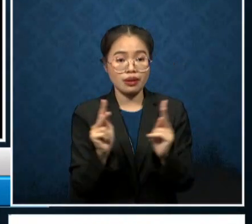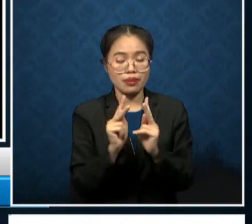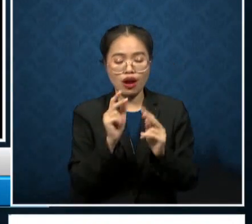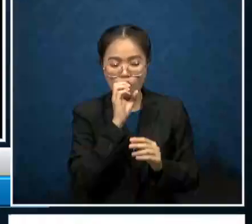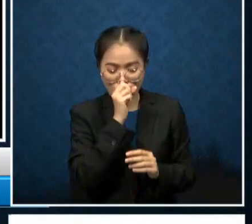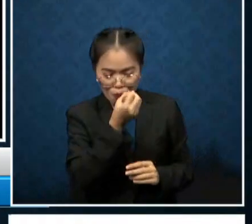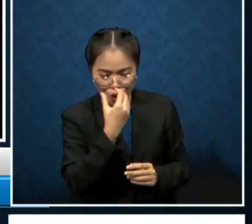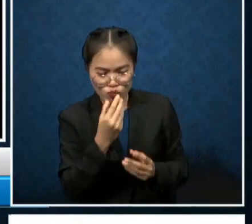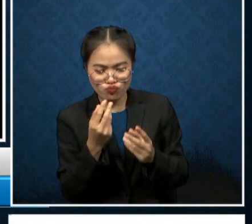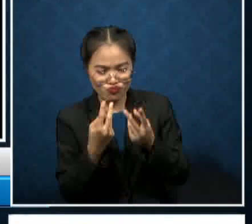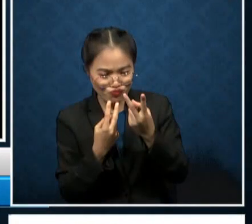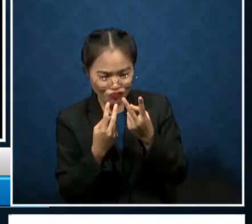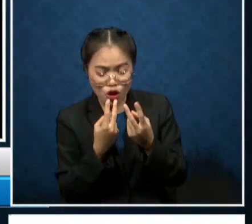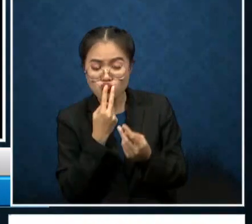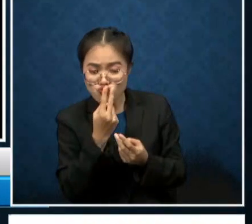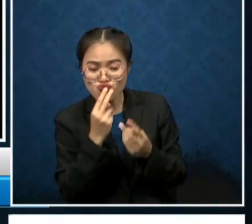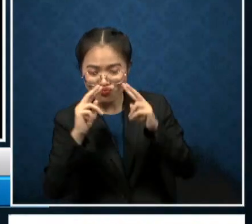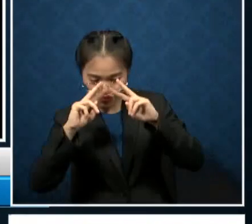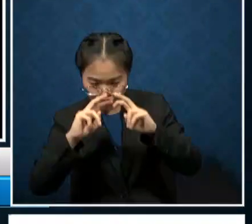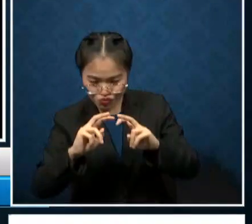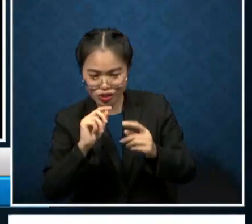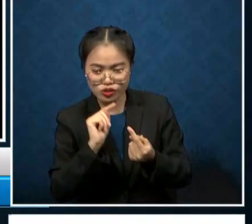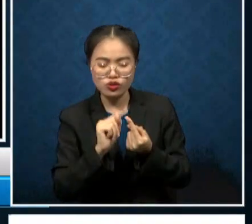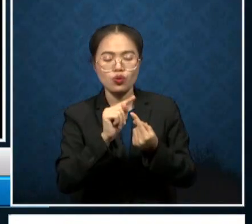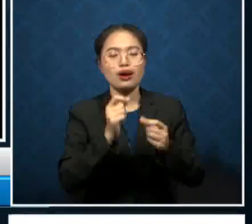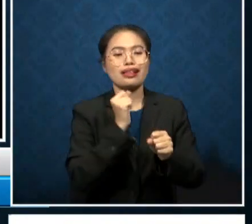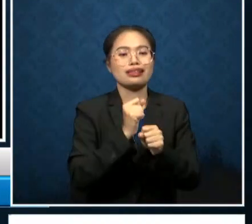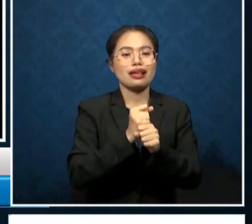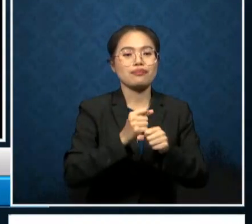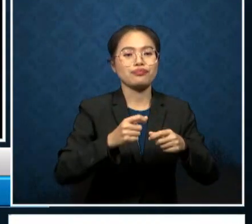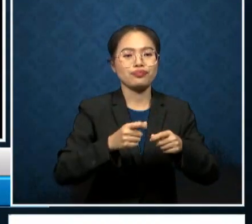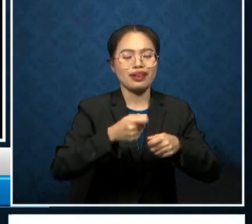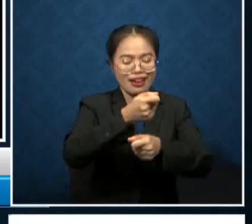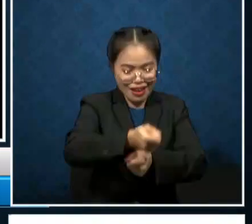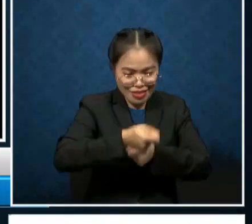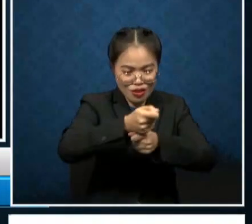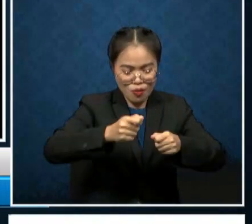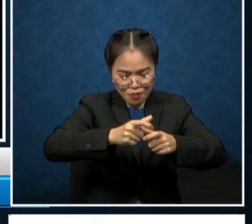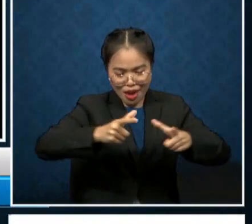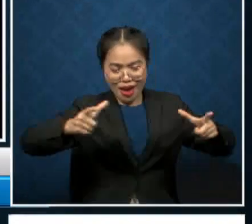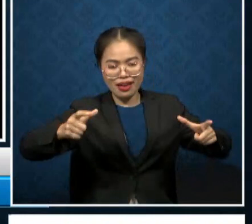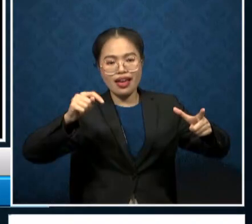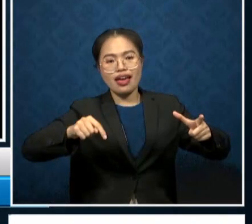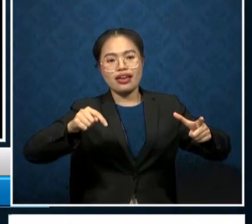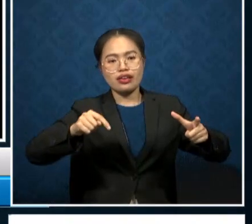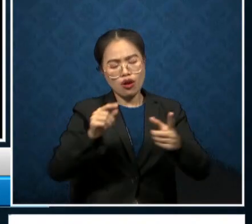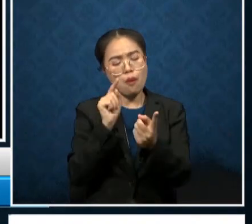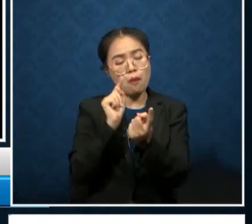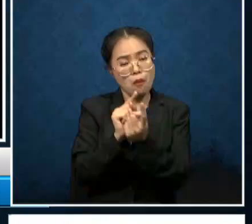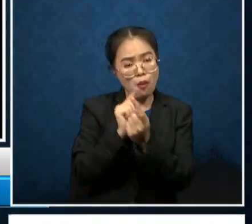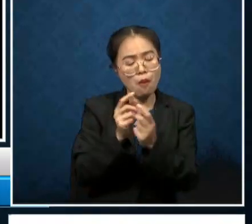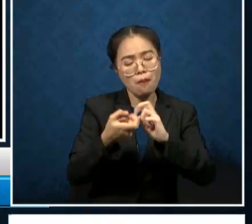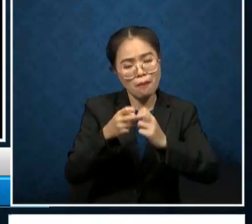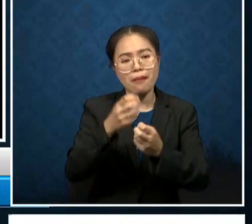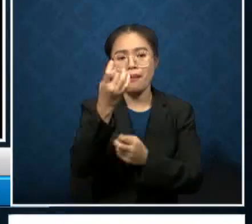คือว่าศึกษาการดำเนินการขับเคลื่อนแปลงใหญ่ทันสมัยในที่ให้เงินสนับสนุนไปในการขับเคลื่อนจะพบข้อเบ่งเบน